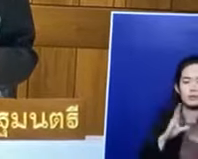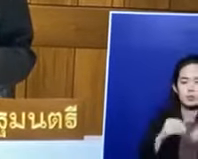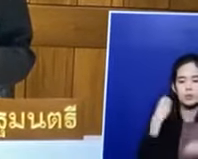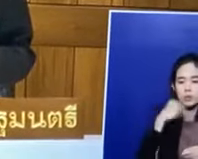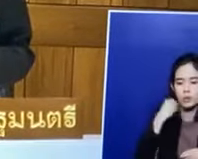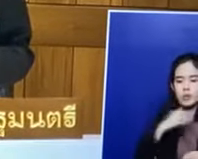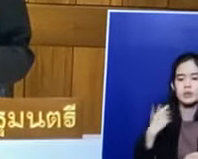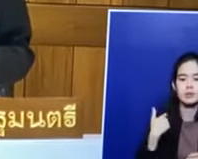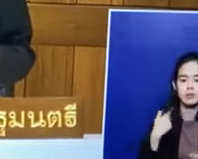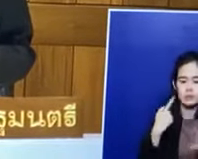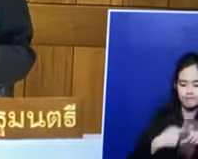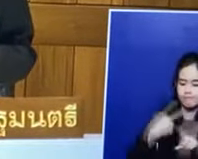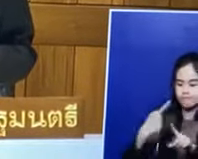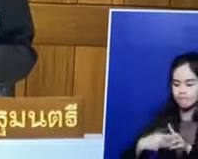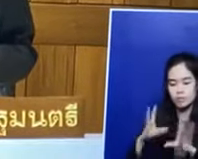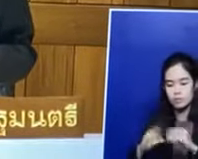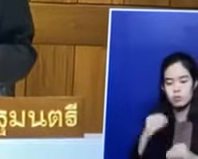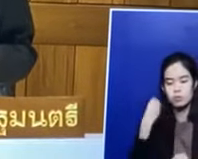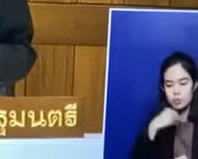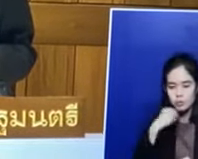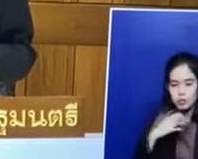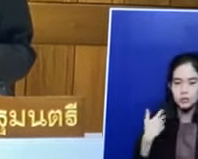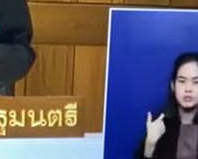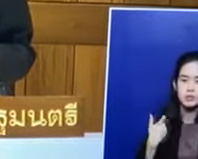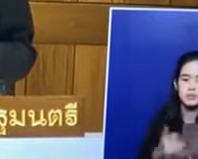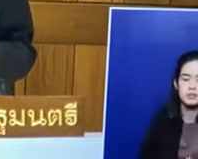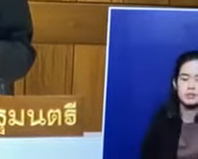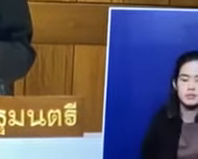อนุกรรมการต่างๆนะครับ